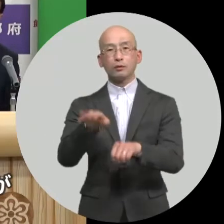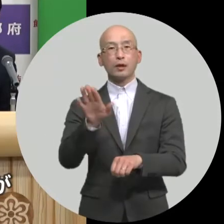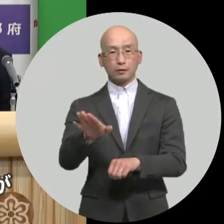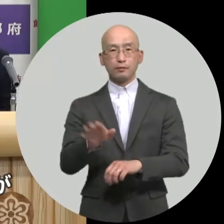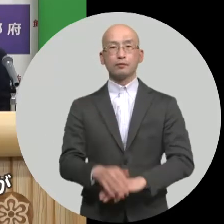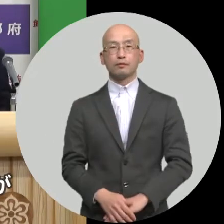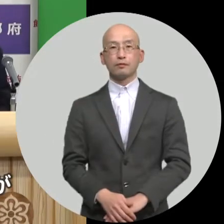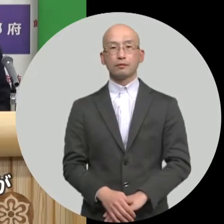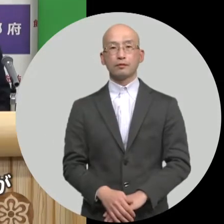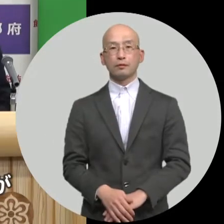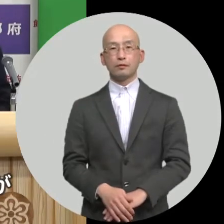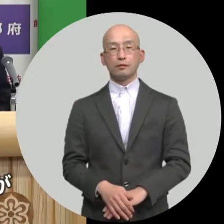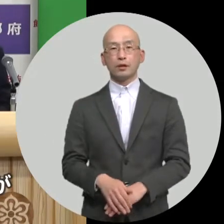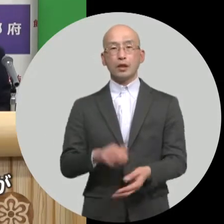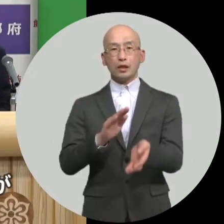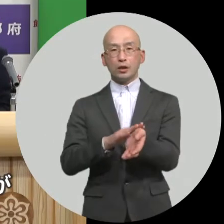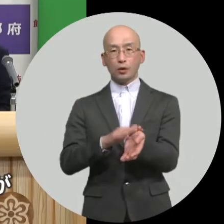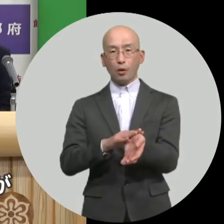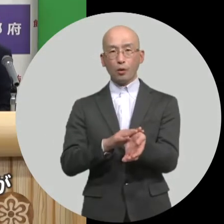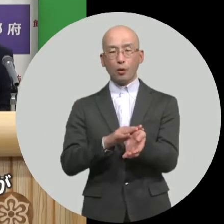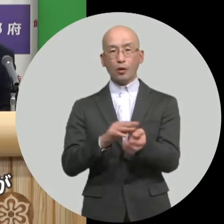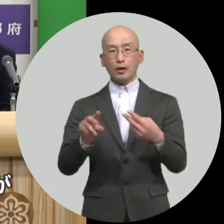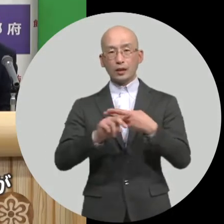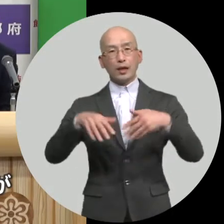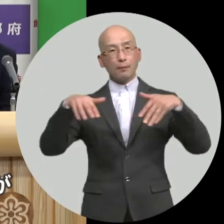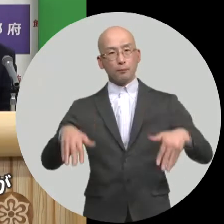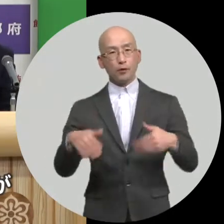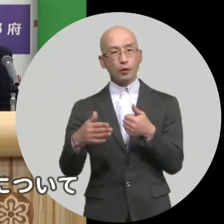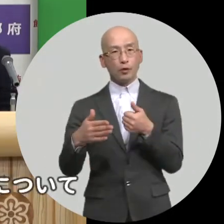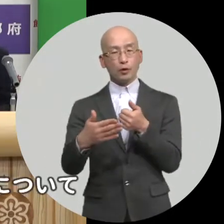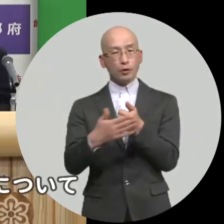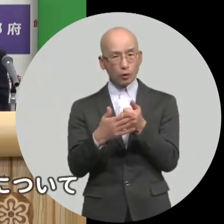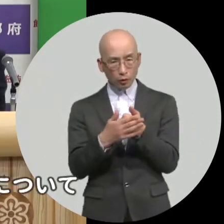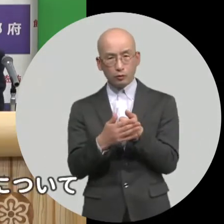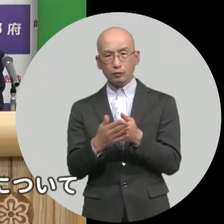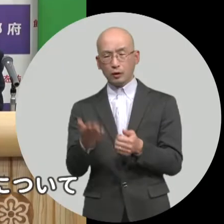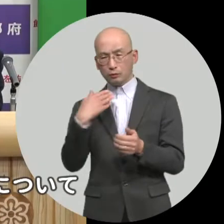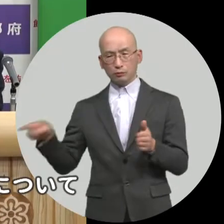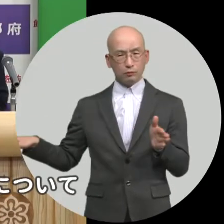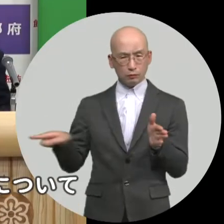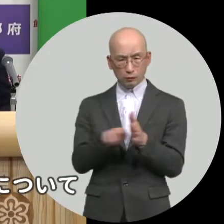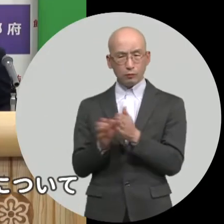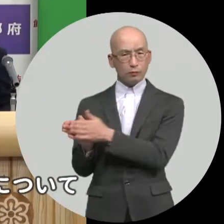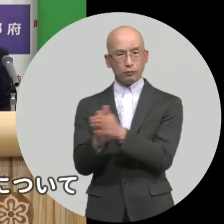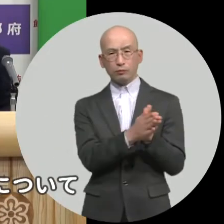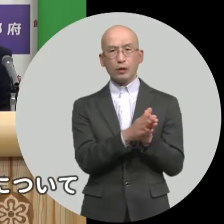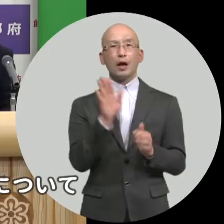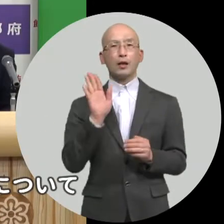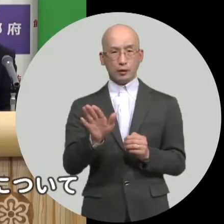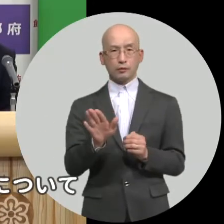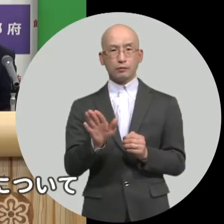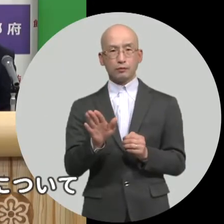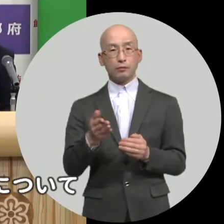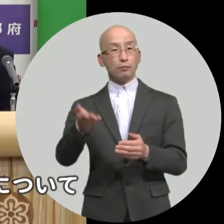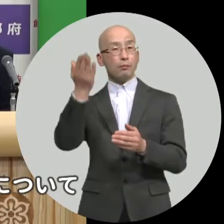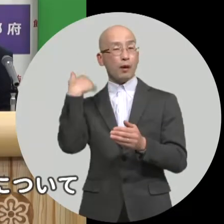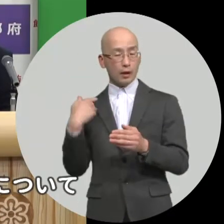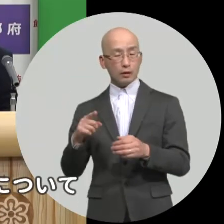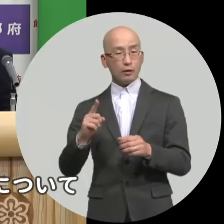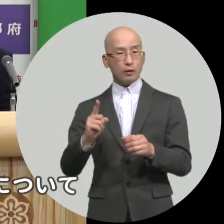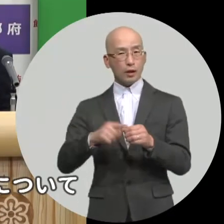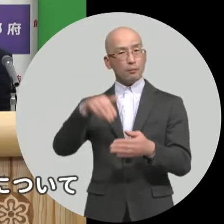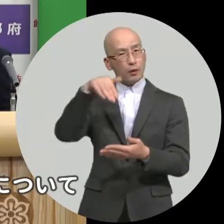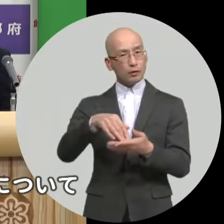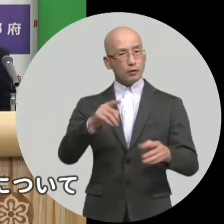機関の協力というのはずっとこの間お願いしておりますけれども、従来の年末年始に比べますとですね、症状のある